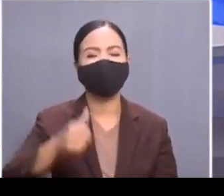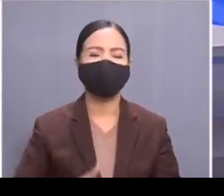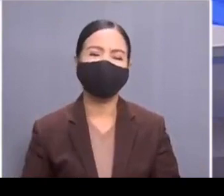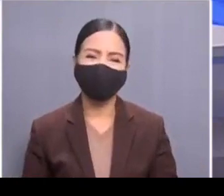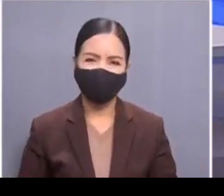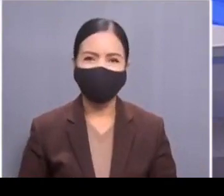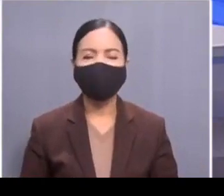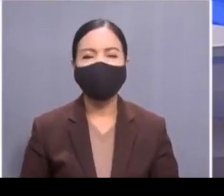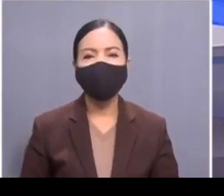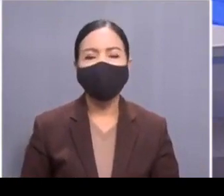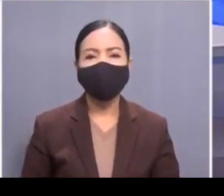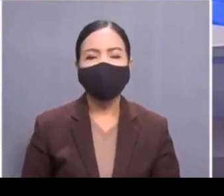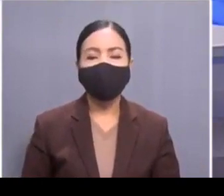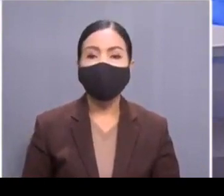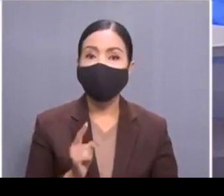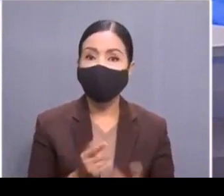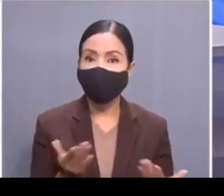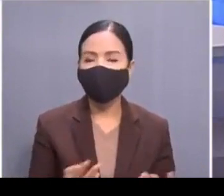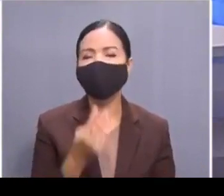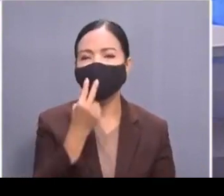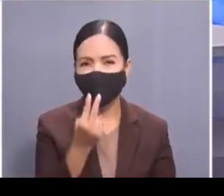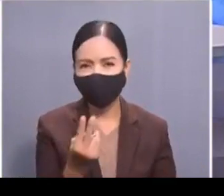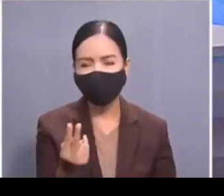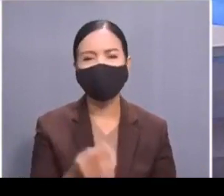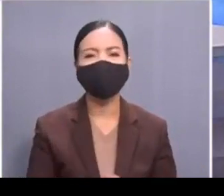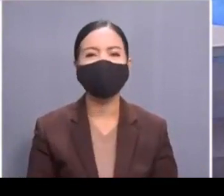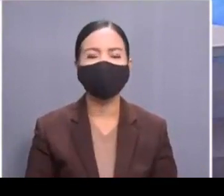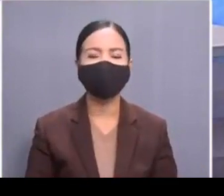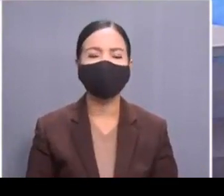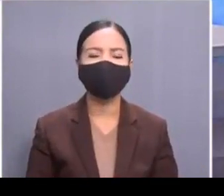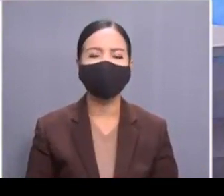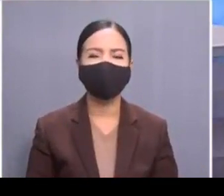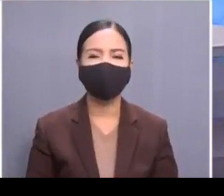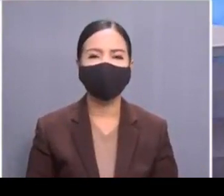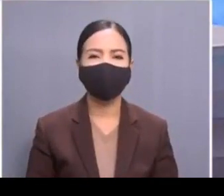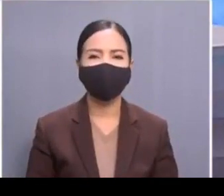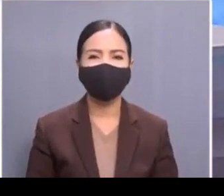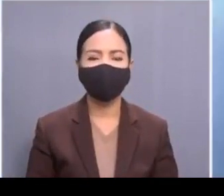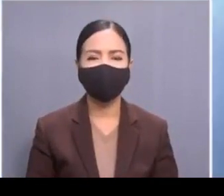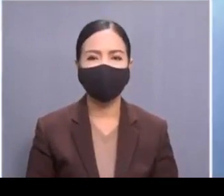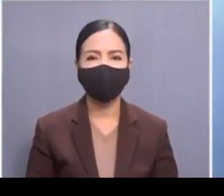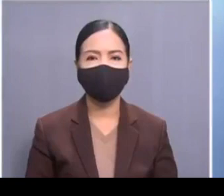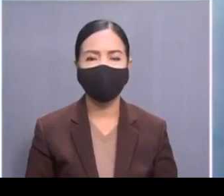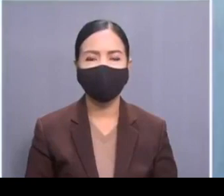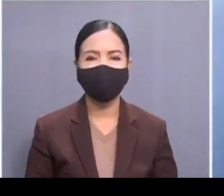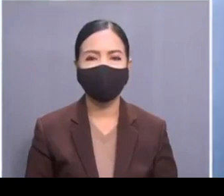บจากโควิดนะคะเป็นอย่างไรไปติดตามกันในศาสตร์ปันสุขสุดสัปดาห์ค่ะ